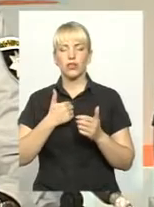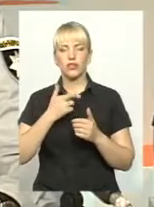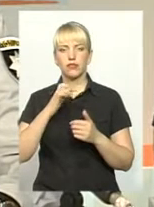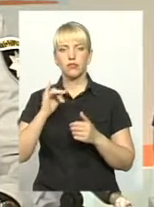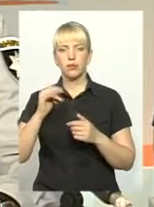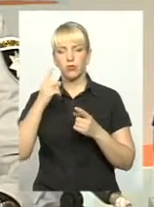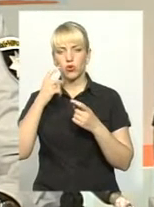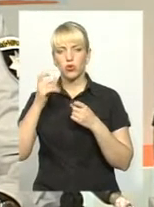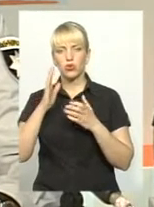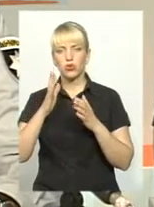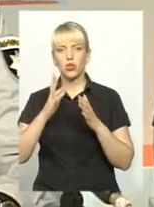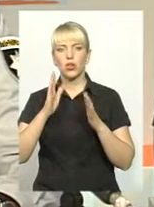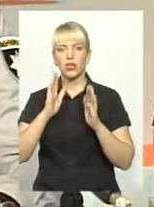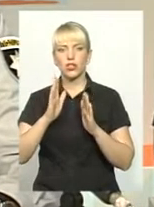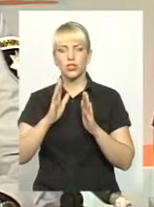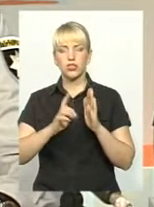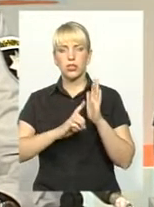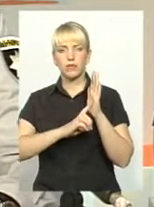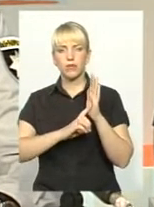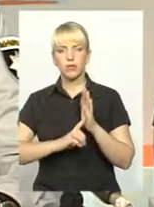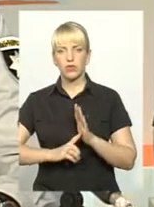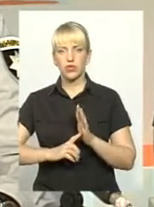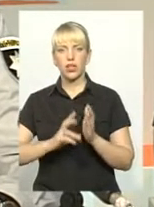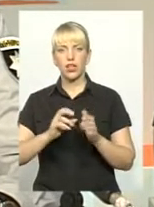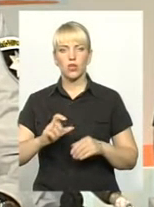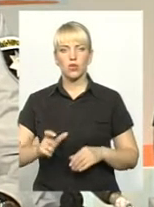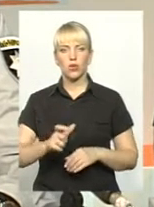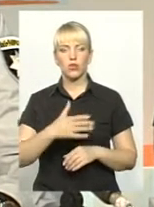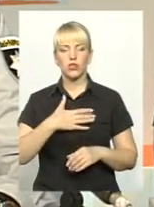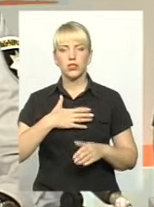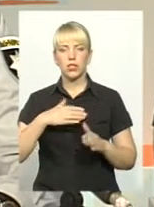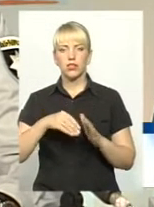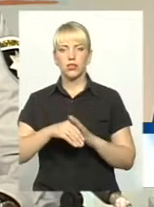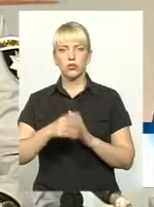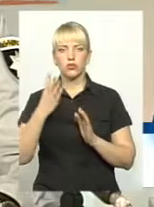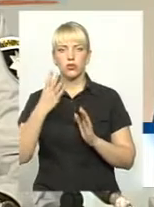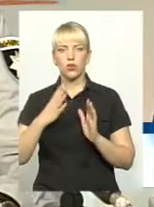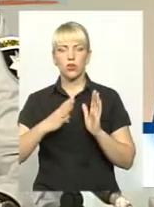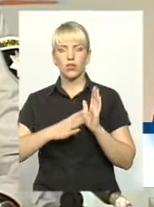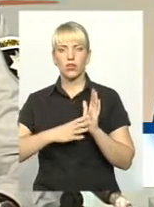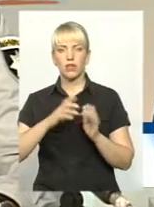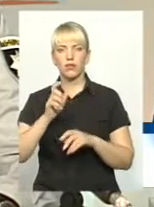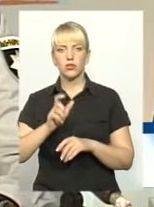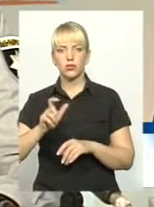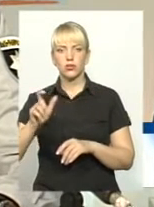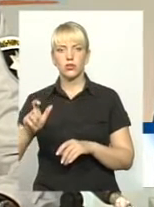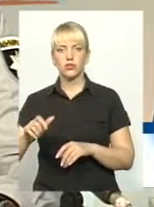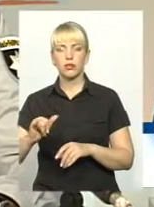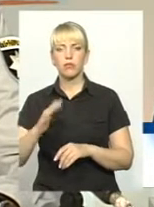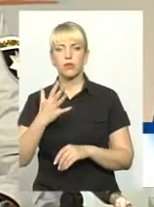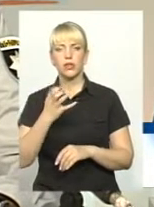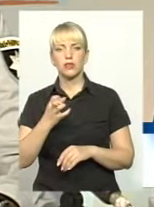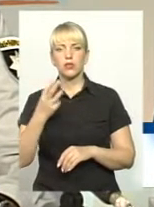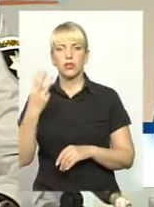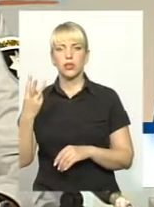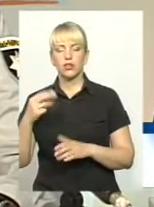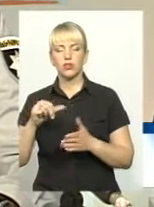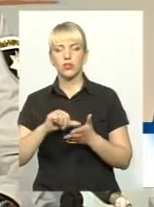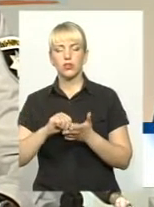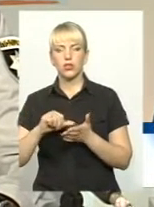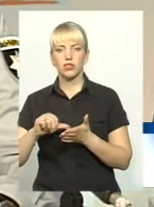першому півріччі на дорогах області загинуло 49 осіб, 49 осіб і 531